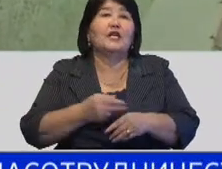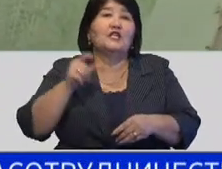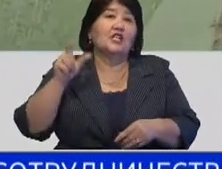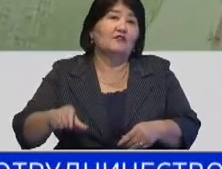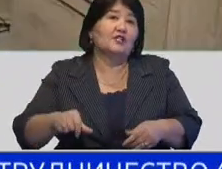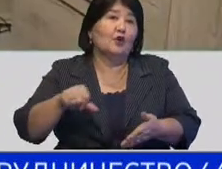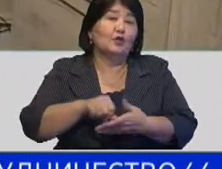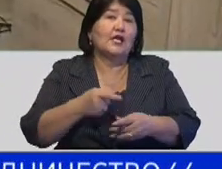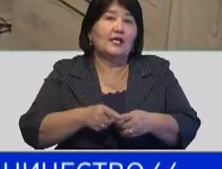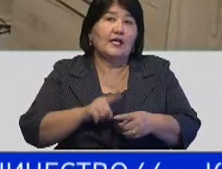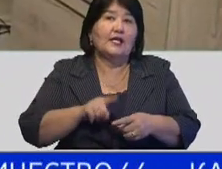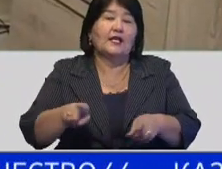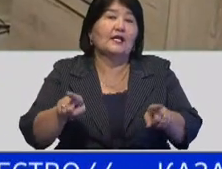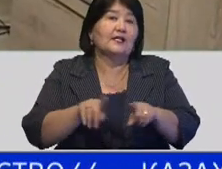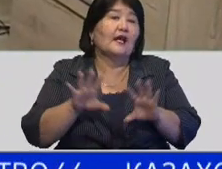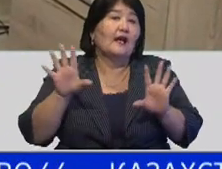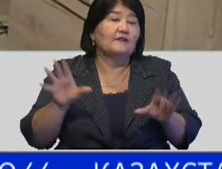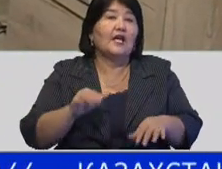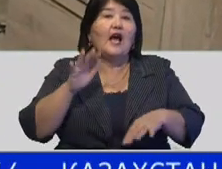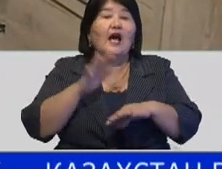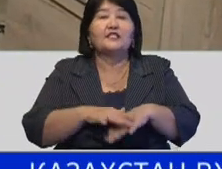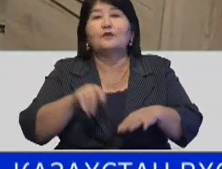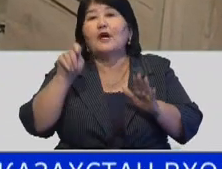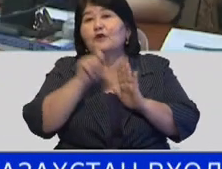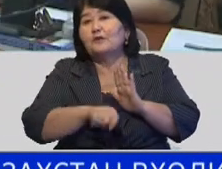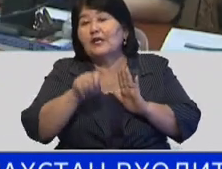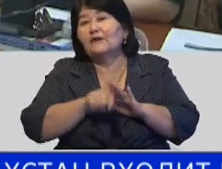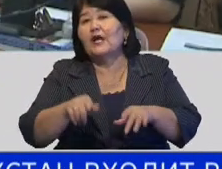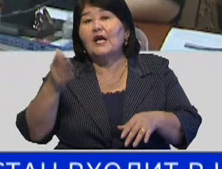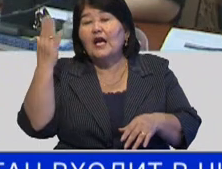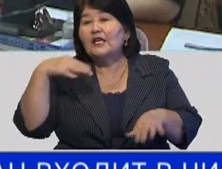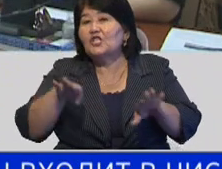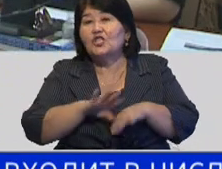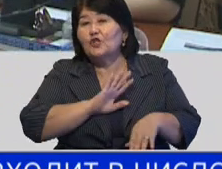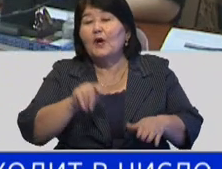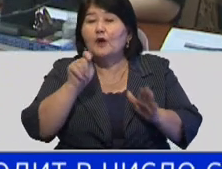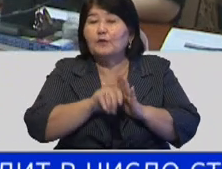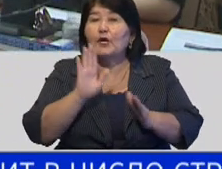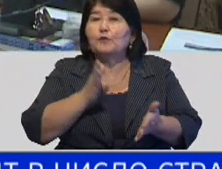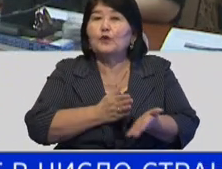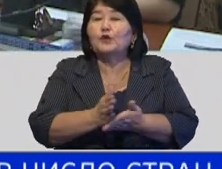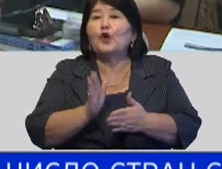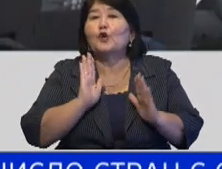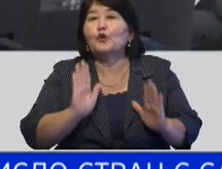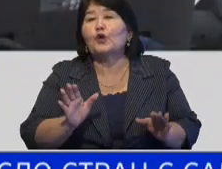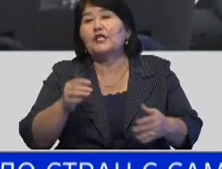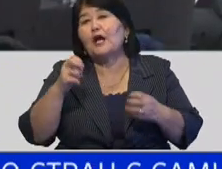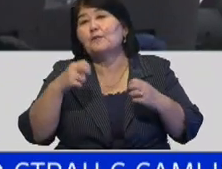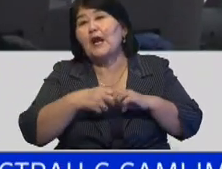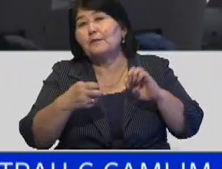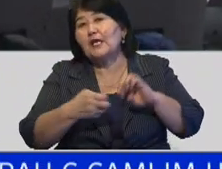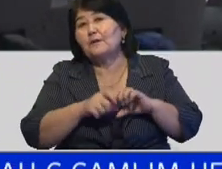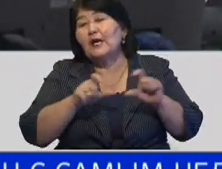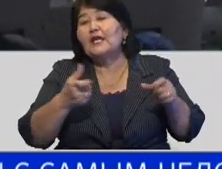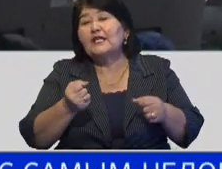участия это значит тотальных без всяких оснований проверок бизнеса как раньше не будет проверка будет направляться только на проблемные объекты